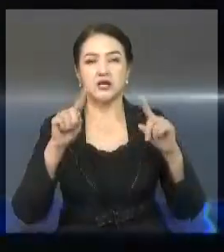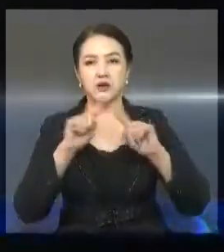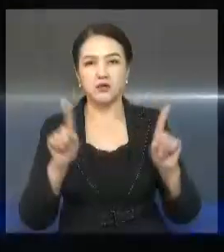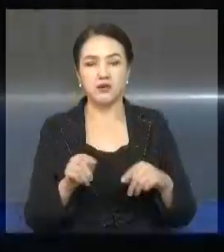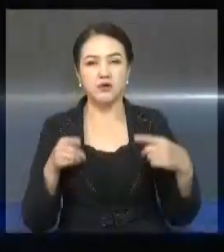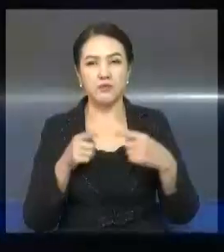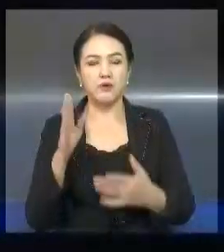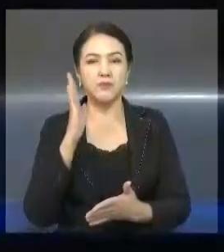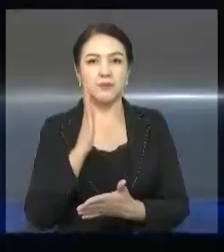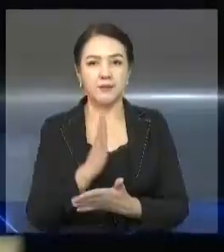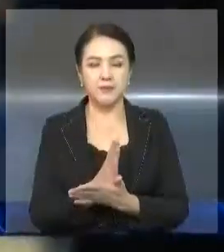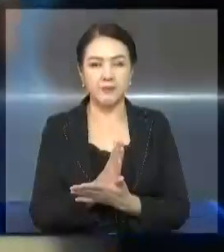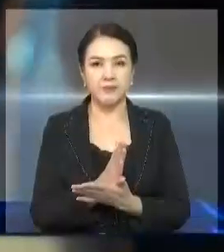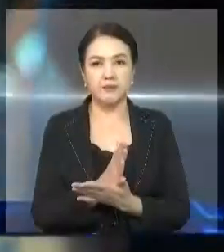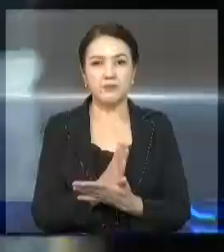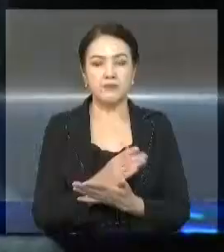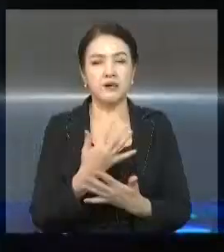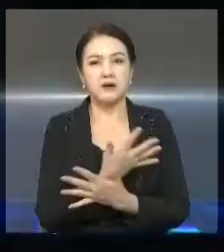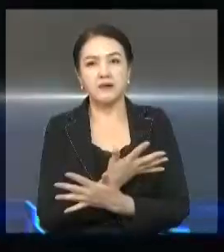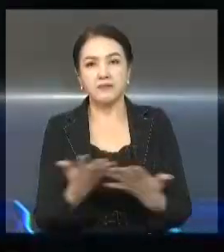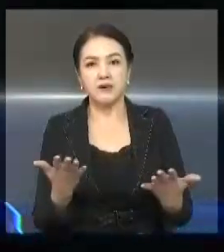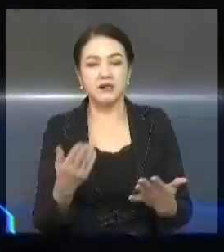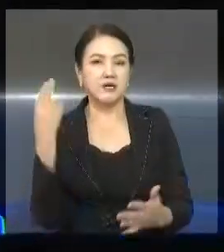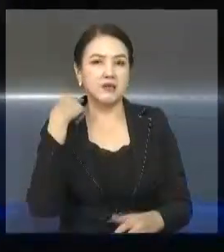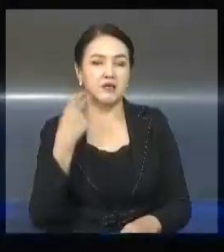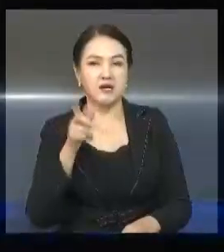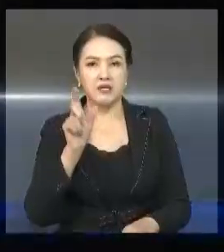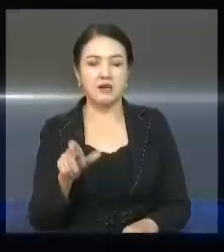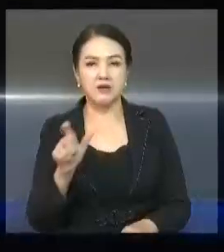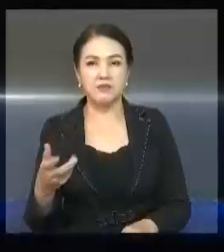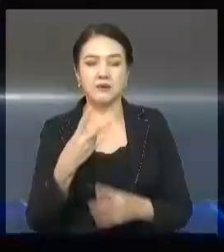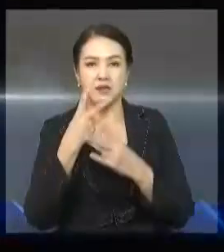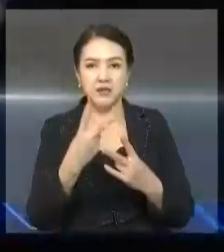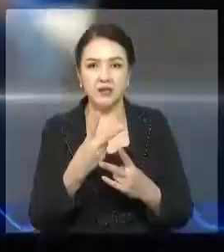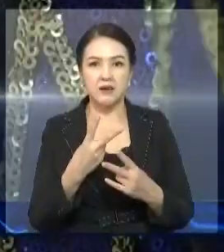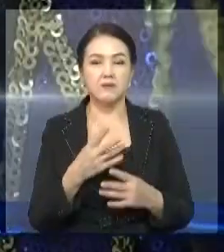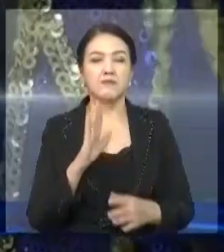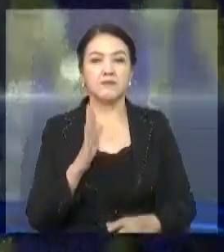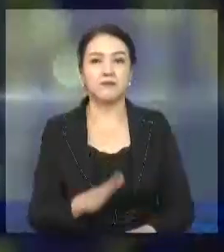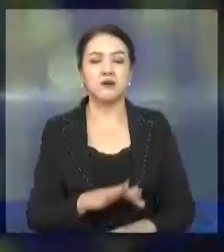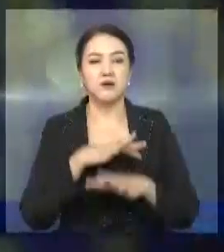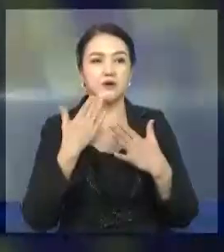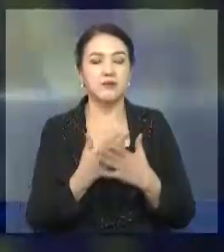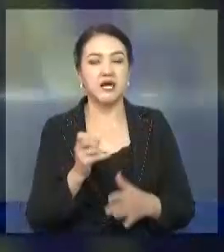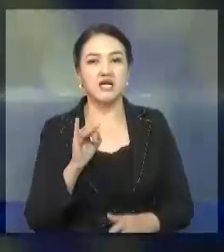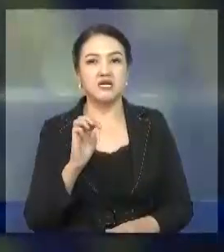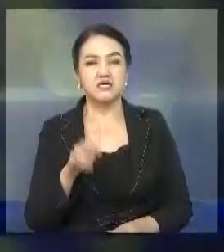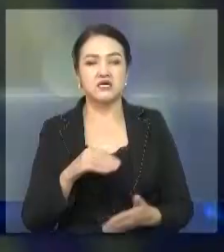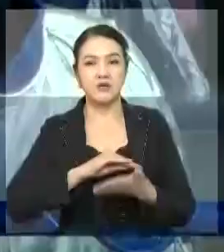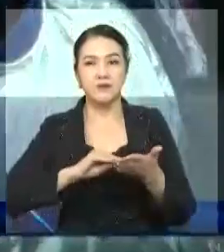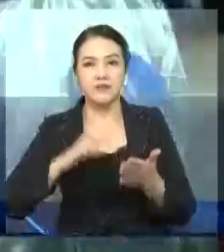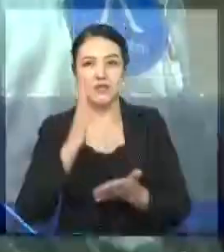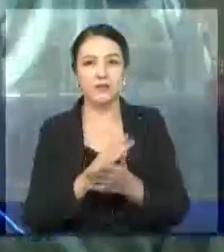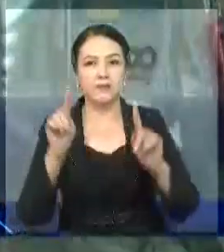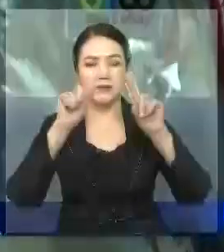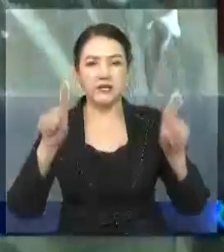бар. Оны бірнеше шетелден келген азаматтар келіп тамашалауда. Көпшілік Майкл Джексонның қолтаңбасы бар